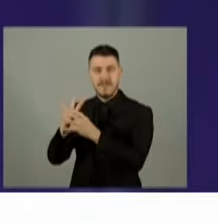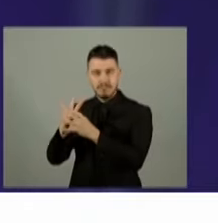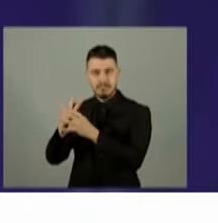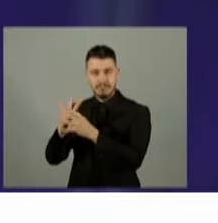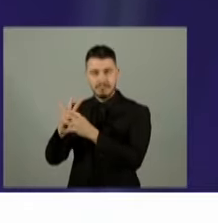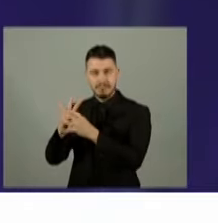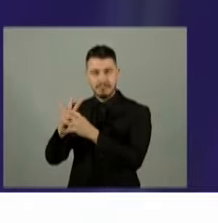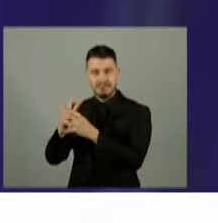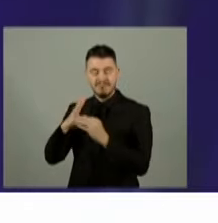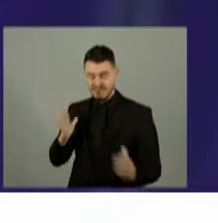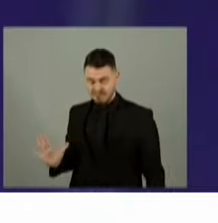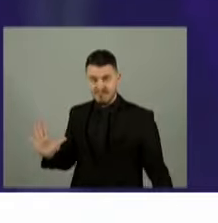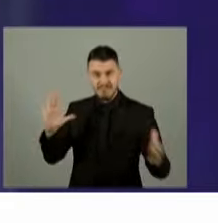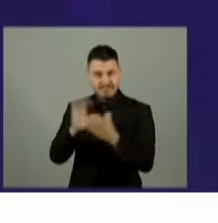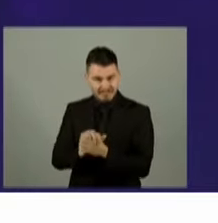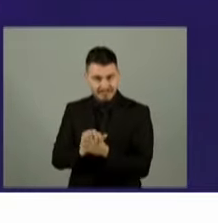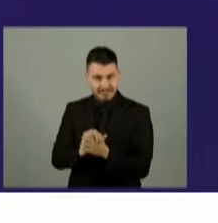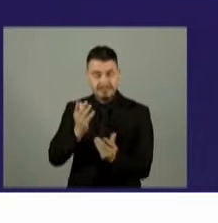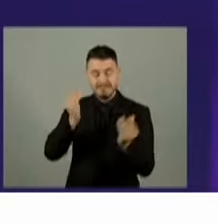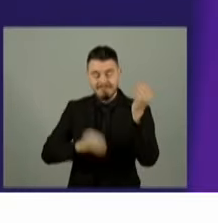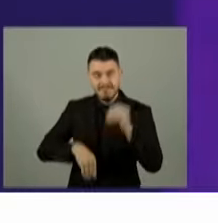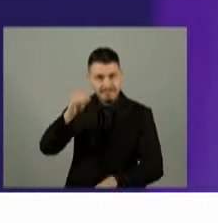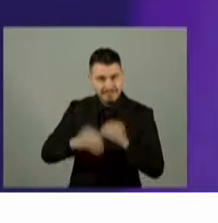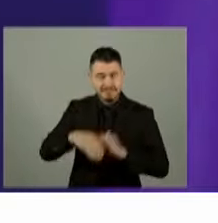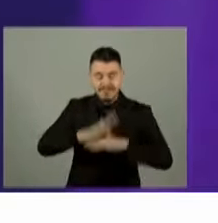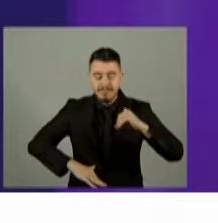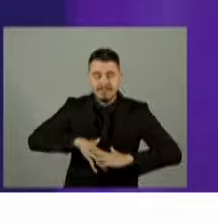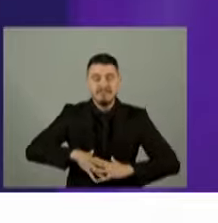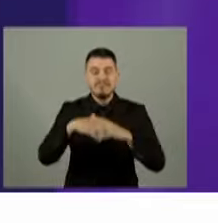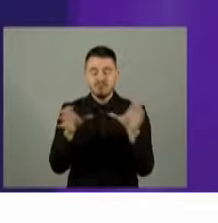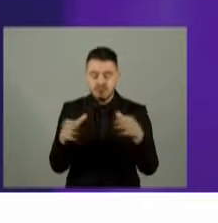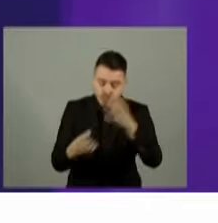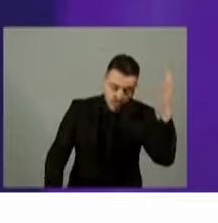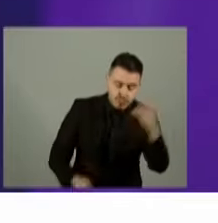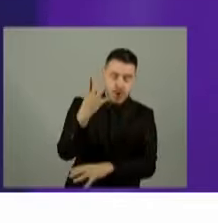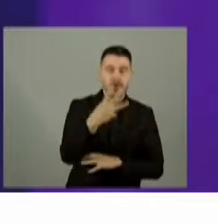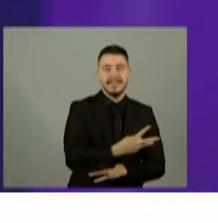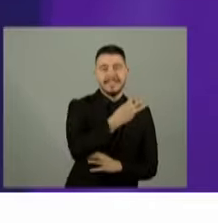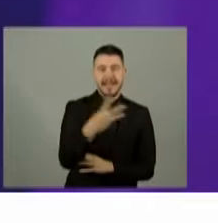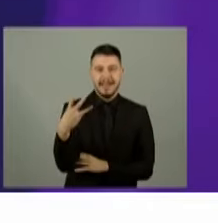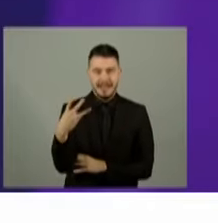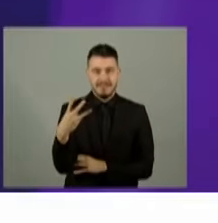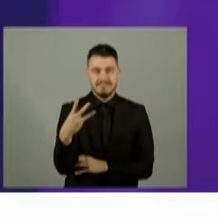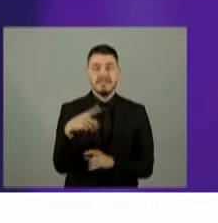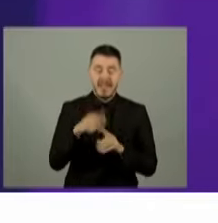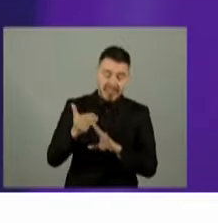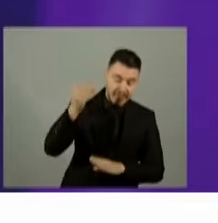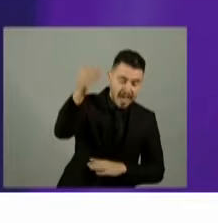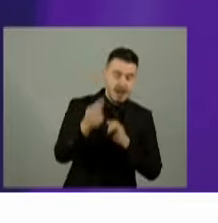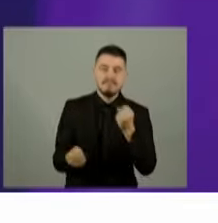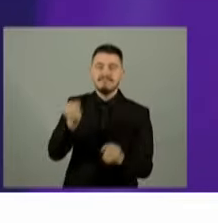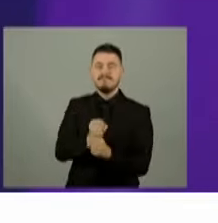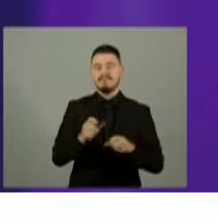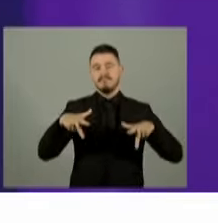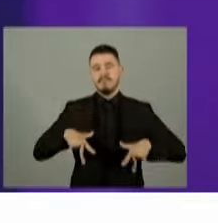δώσαν και την εντολή, άλλαξε τα όλα. Γιατί να τα λέμε και όλα. Δηλαδή, ο Στέφανος Κασελάκης με αυτή τη λογική, με αυτό το σύνθημα βγήκε. Ήταν η